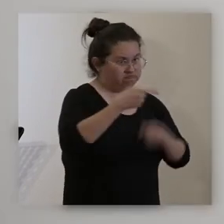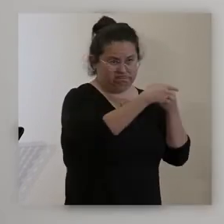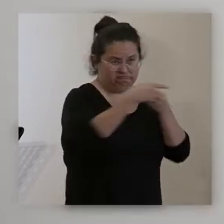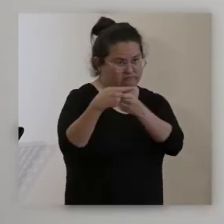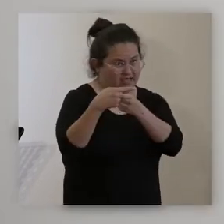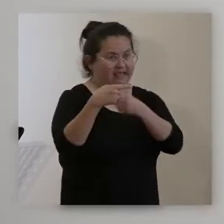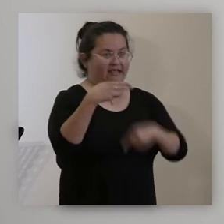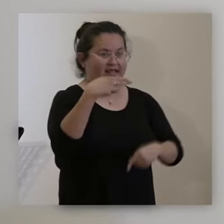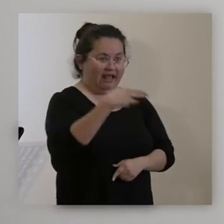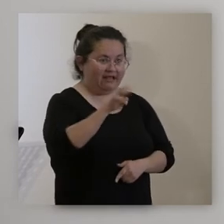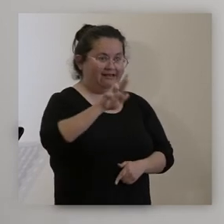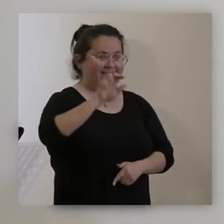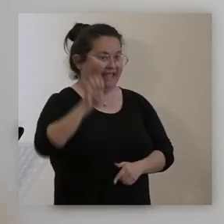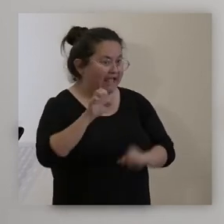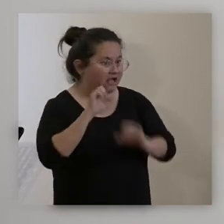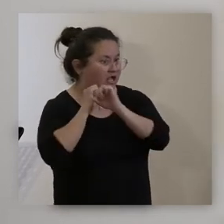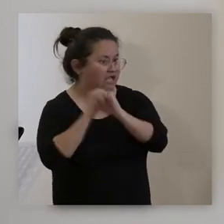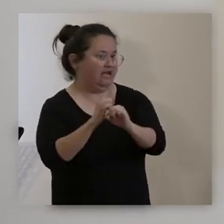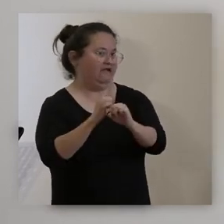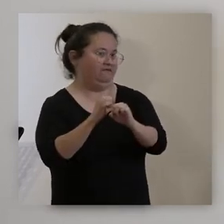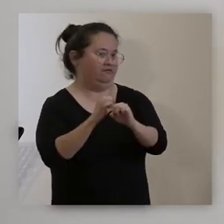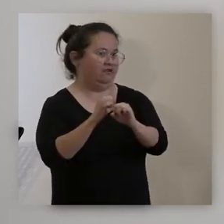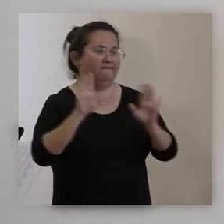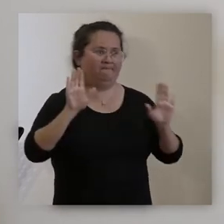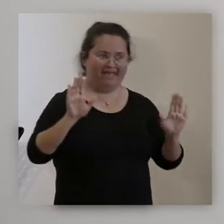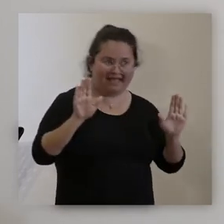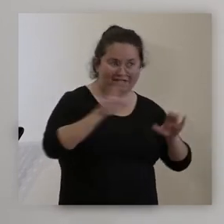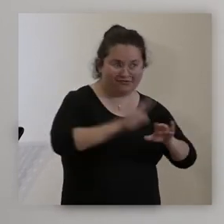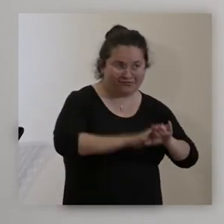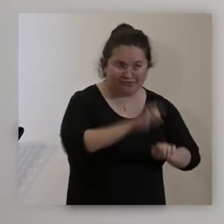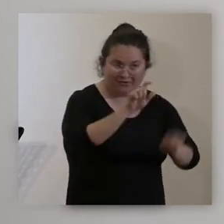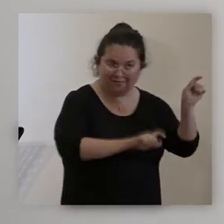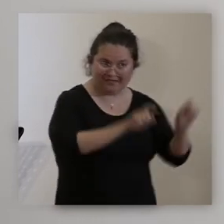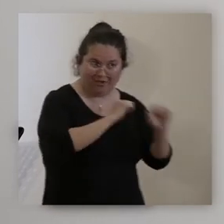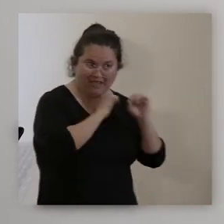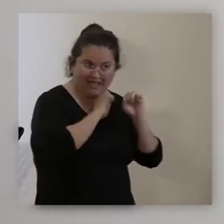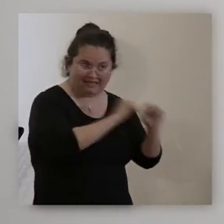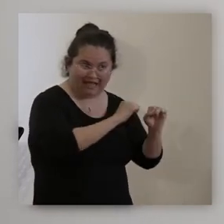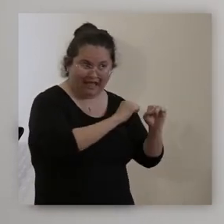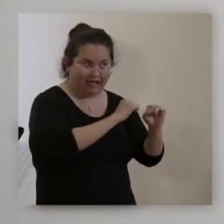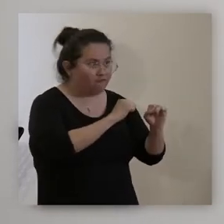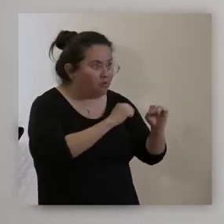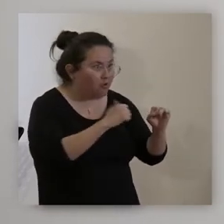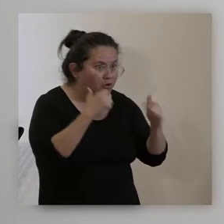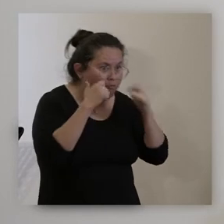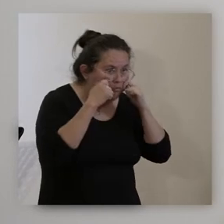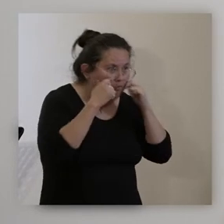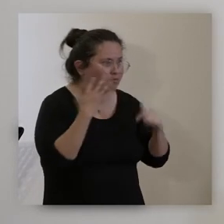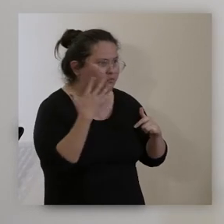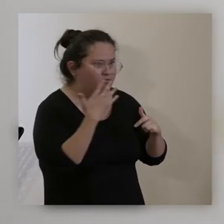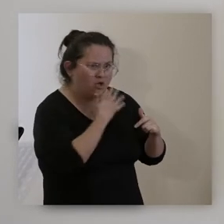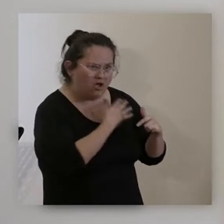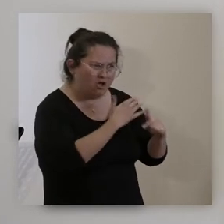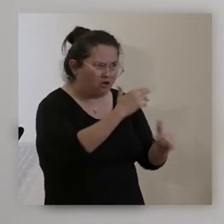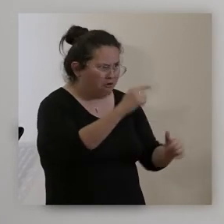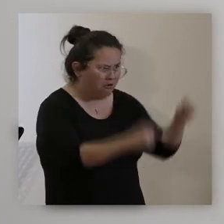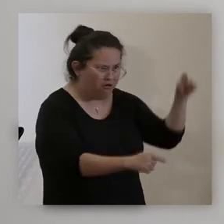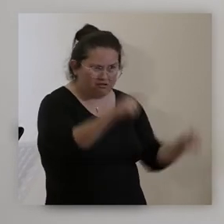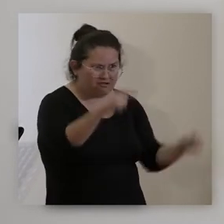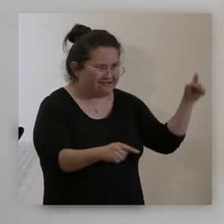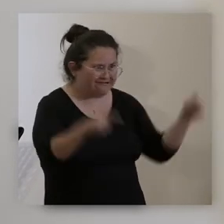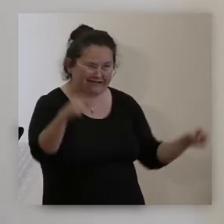Bien qu'en réalité, les esclaves pouvaient avoir des couleurs très variées. Le maître, lui, ne pouvait être que